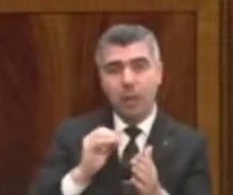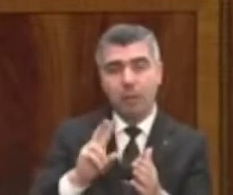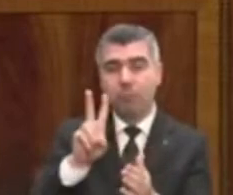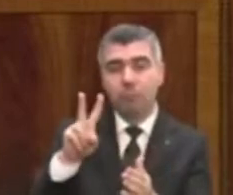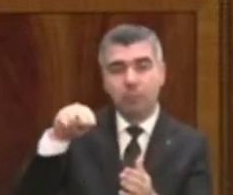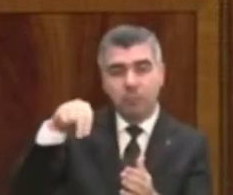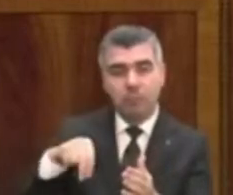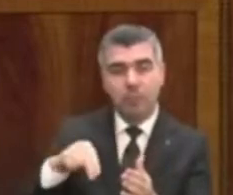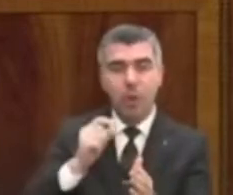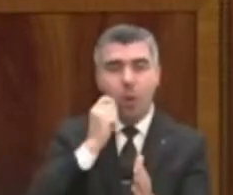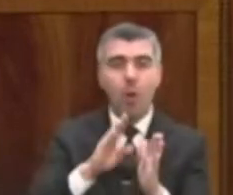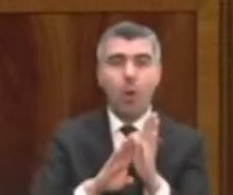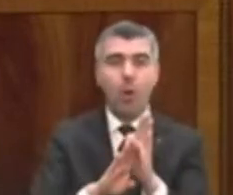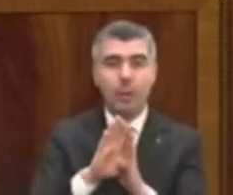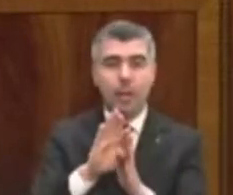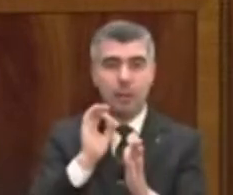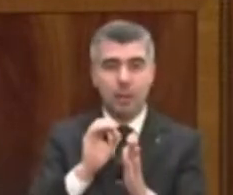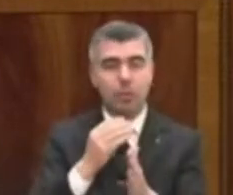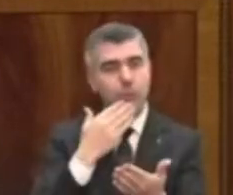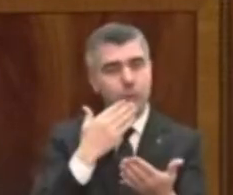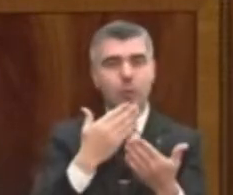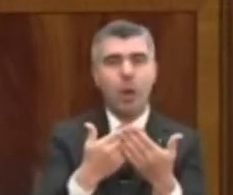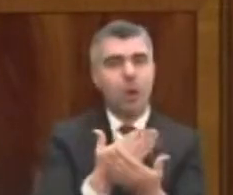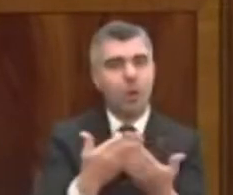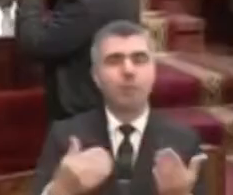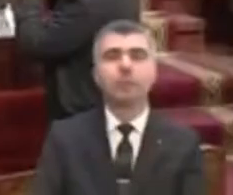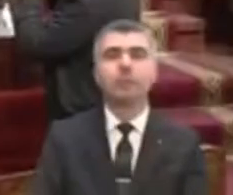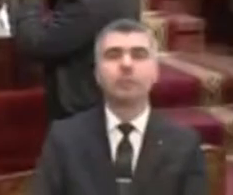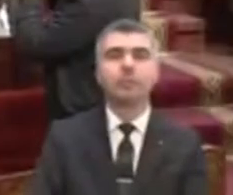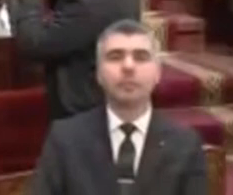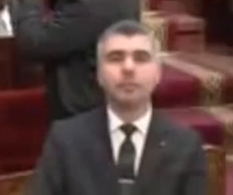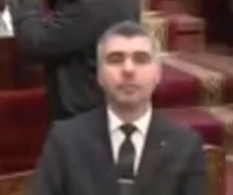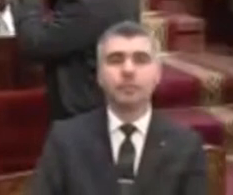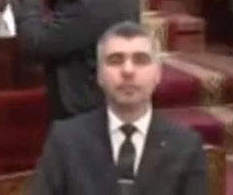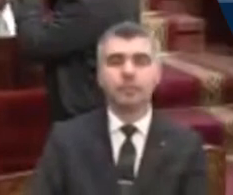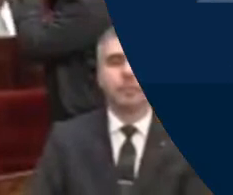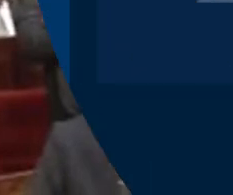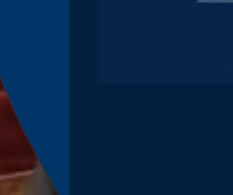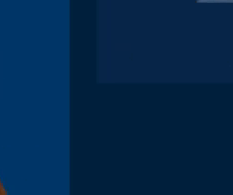المتحدة لحقوق الإنسان؟ شكرا لكم. شكرا.